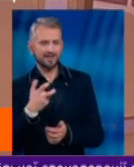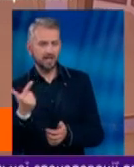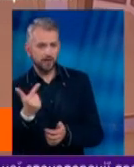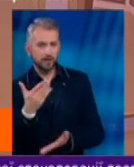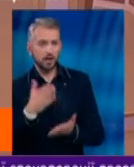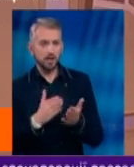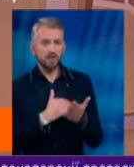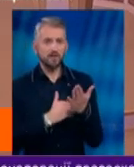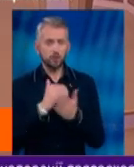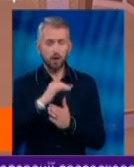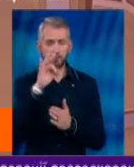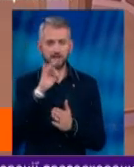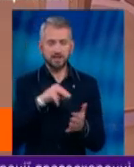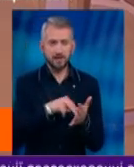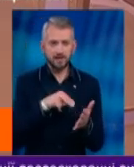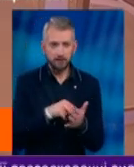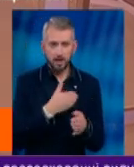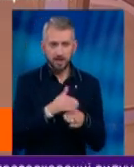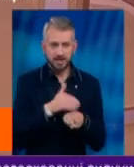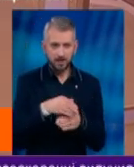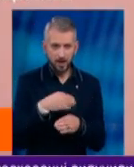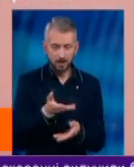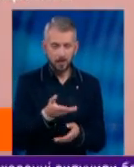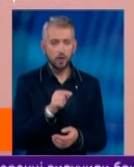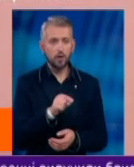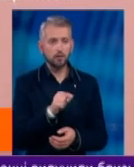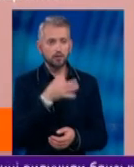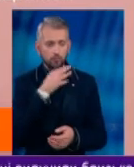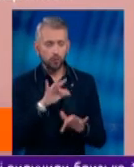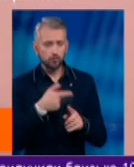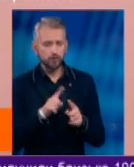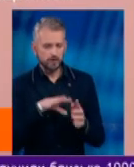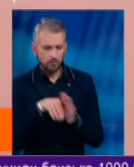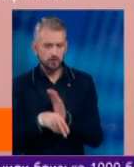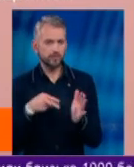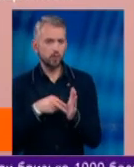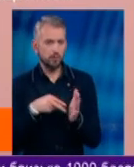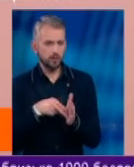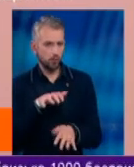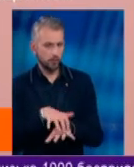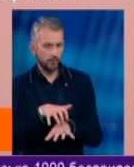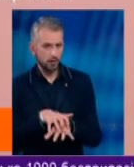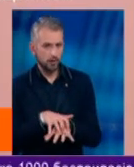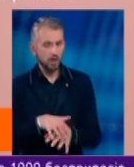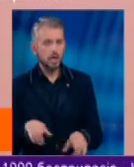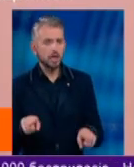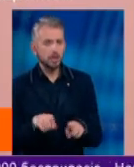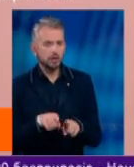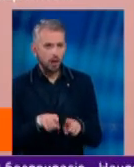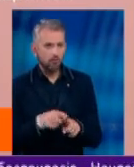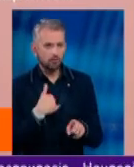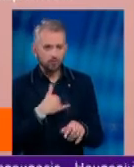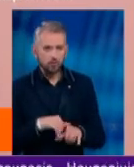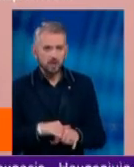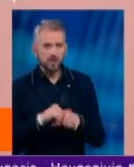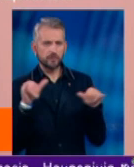высокая процентная ставка кредитования, то он в любом случае это заложит в стоимость продукта. И мы разгоняем таким образом инфляцию.